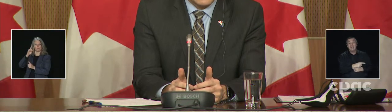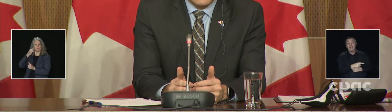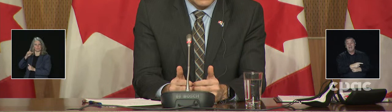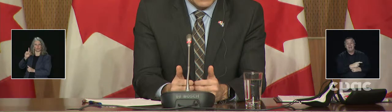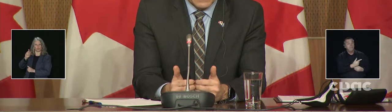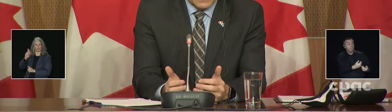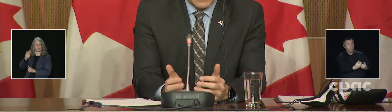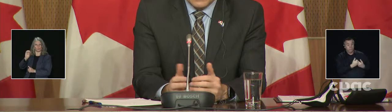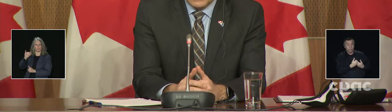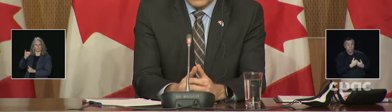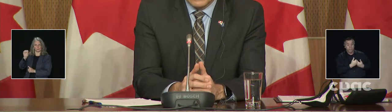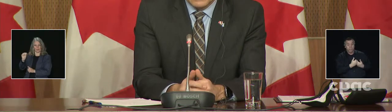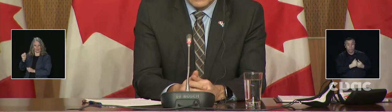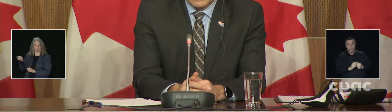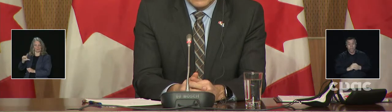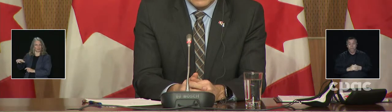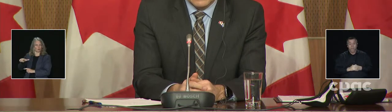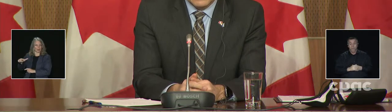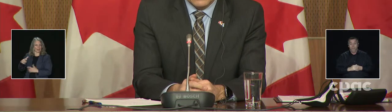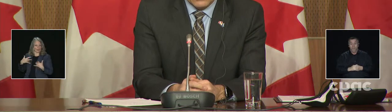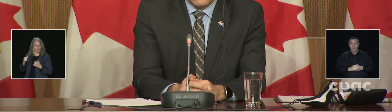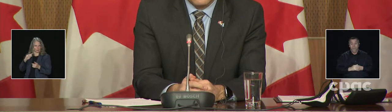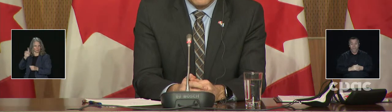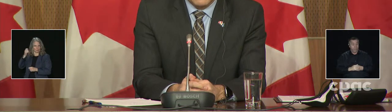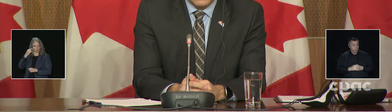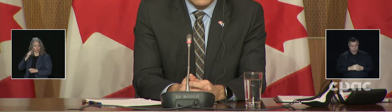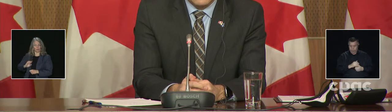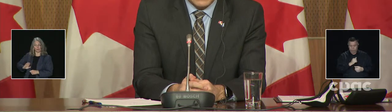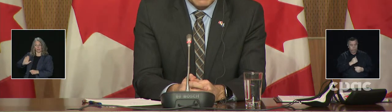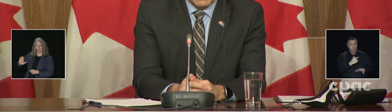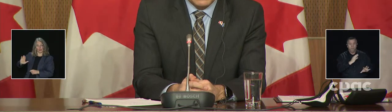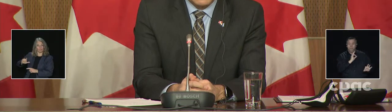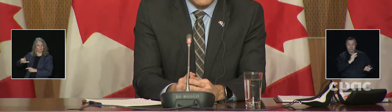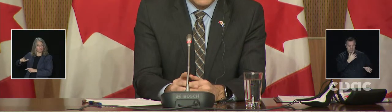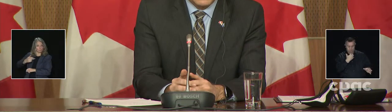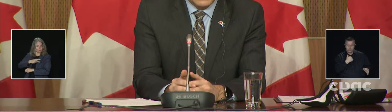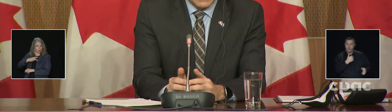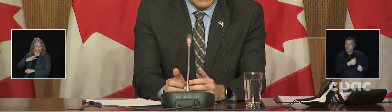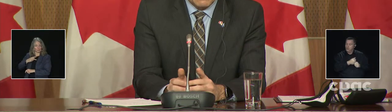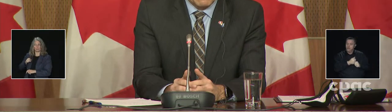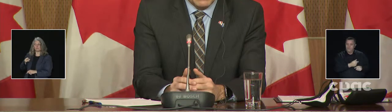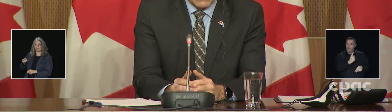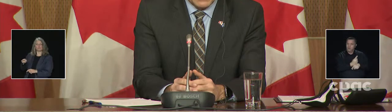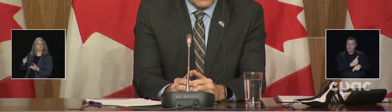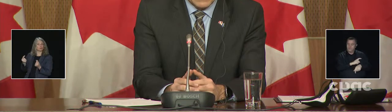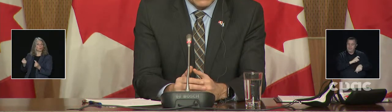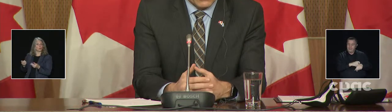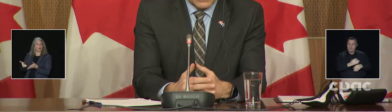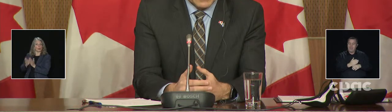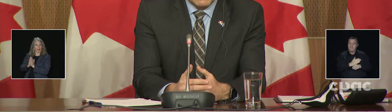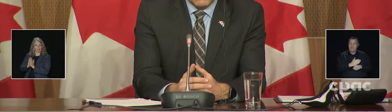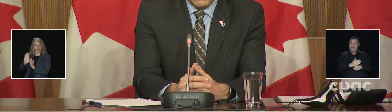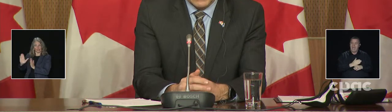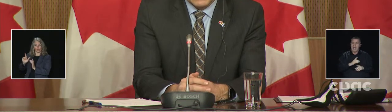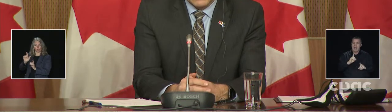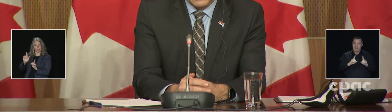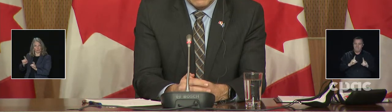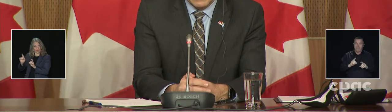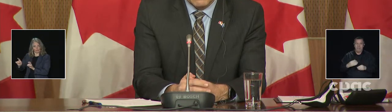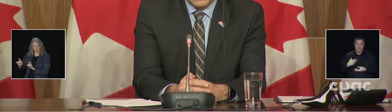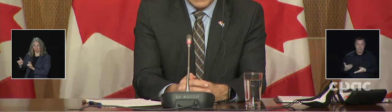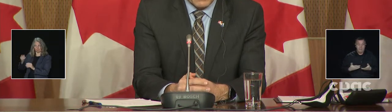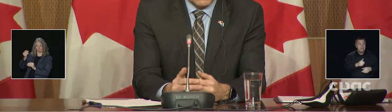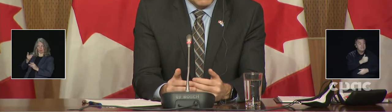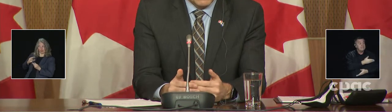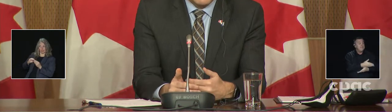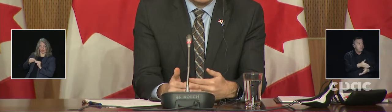a faite, elle est reçue, puis elle va être respectée d'ici la période des fêtes. Donc, le 10 millions de tests que le Québec